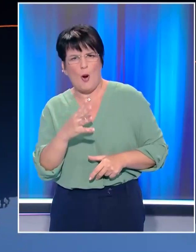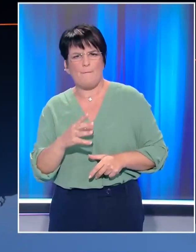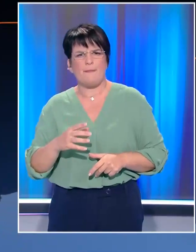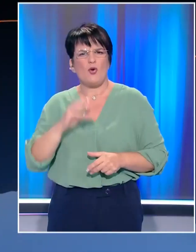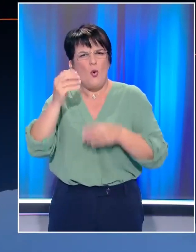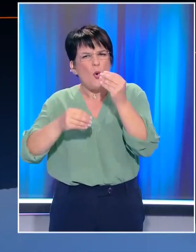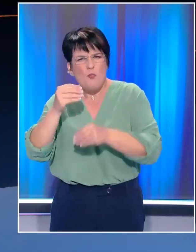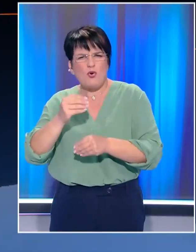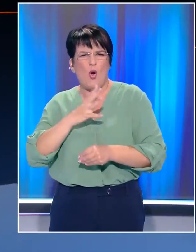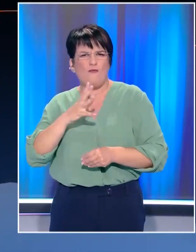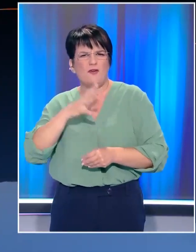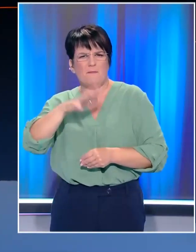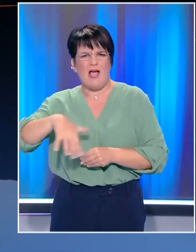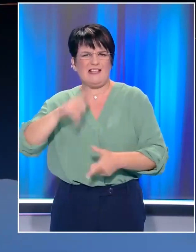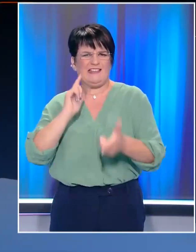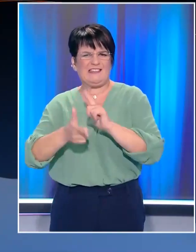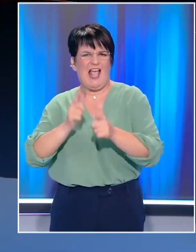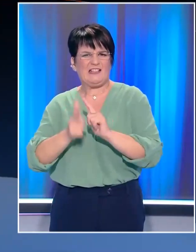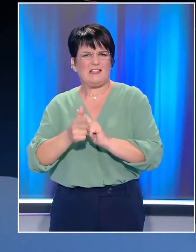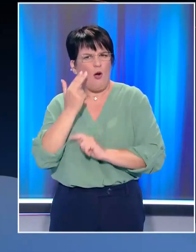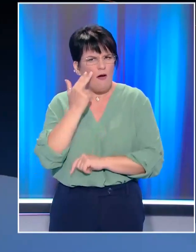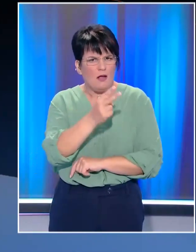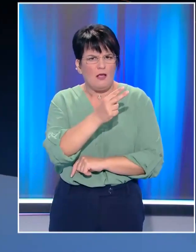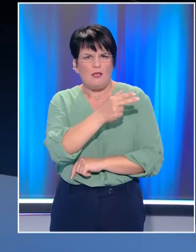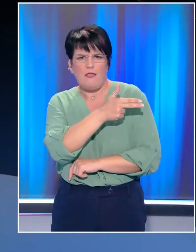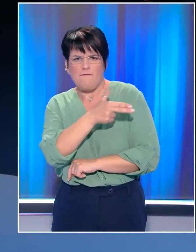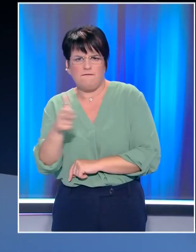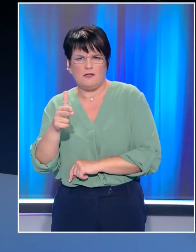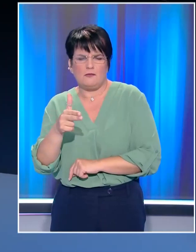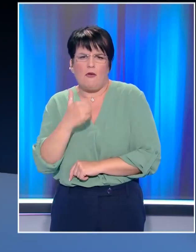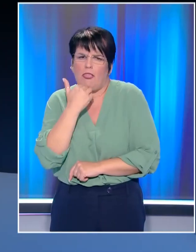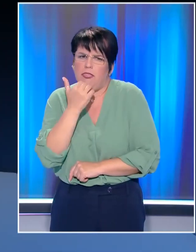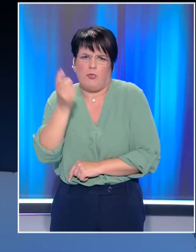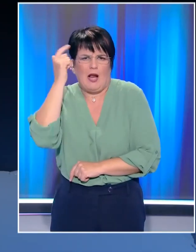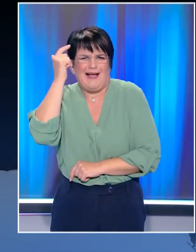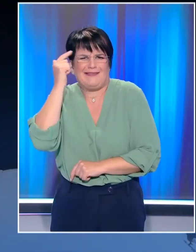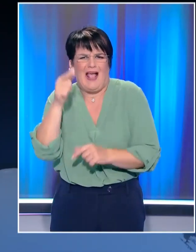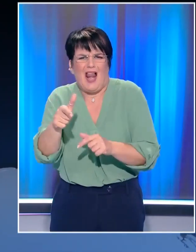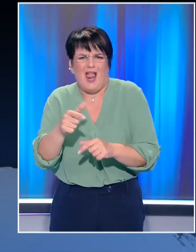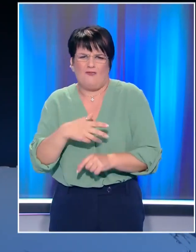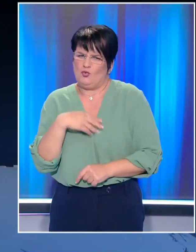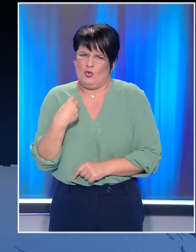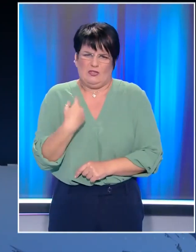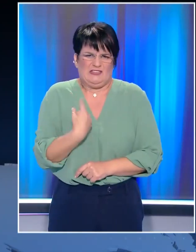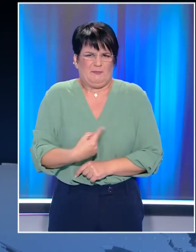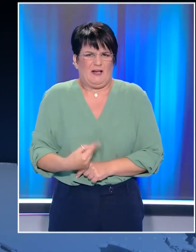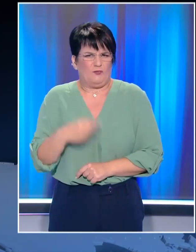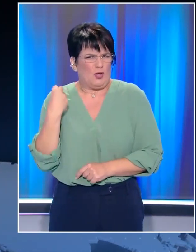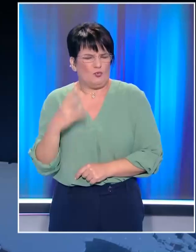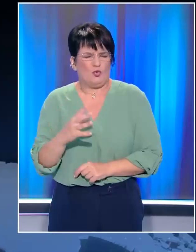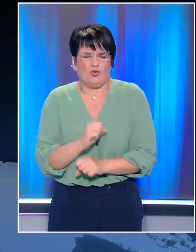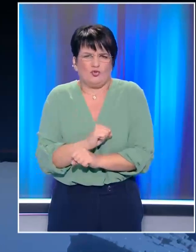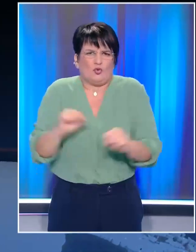στην πόλη Del Rio του Τέξας. I've also seen the video. I can't imagine what the scenario is where that would be appropriate. It's obviously horrific, the